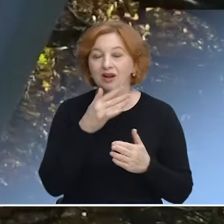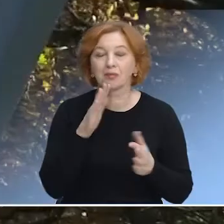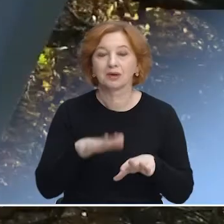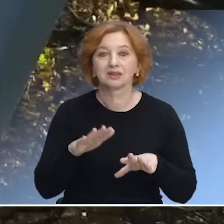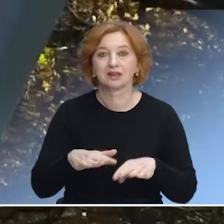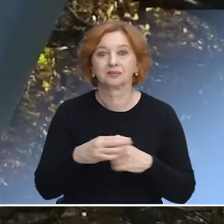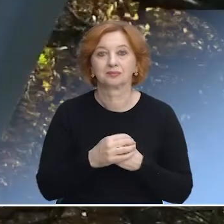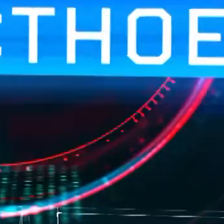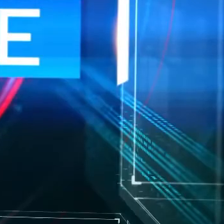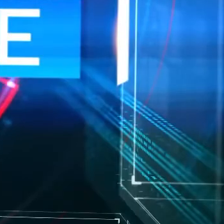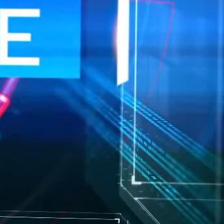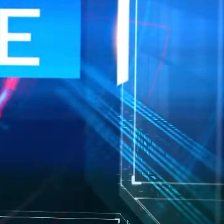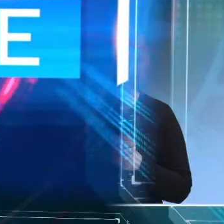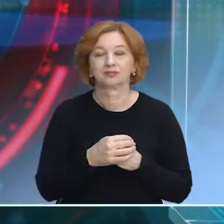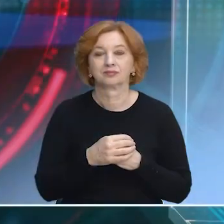«Время местное».